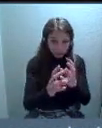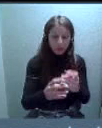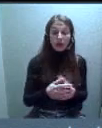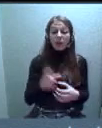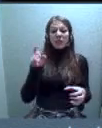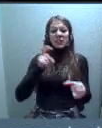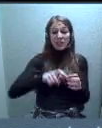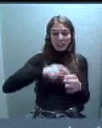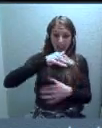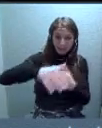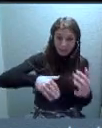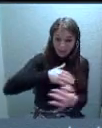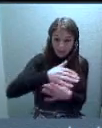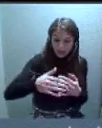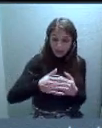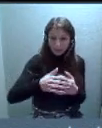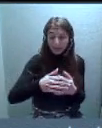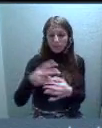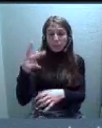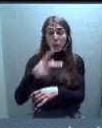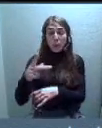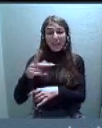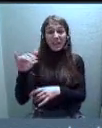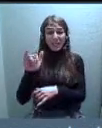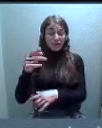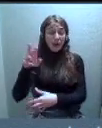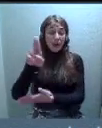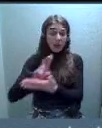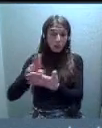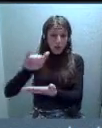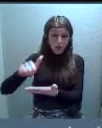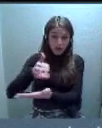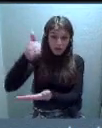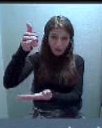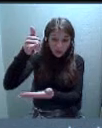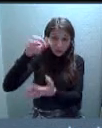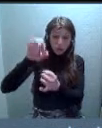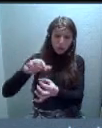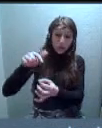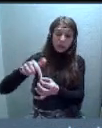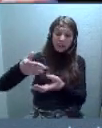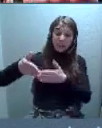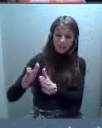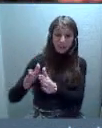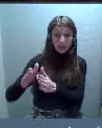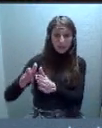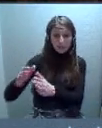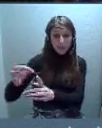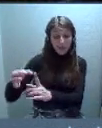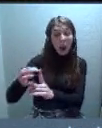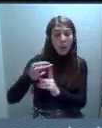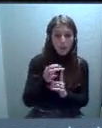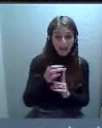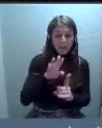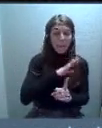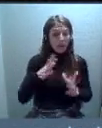qui est propriété de la région Île-de-France, qui a décidé, il y a quelques années, de nous suivre dans notre volonté. Nous, le syndicat, je suis